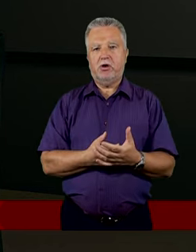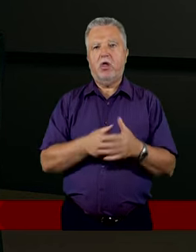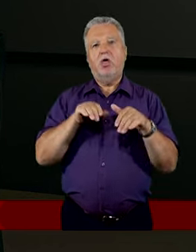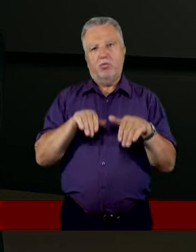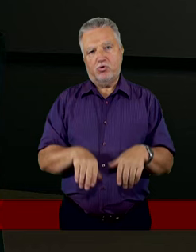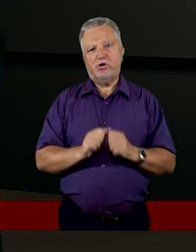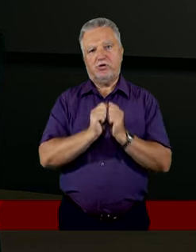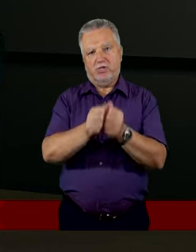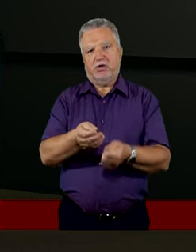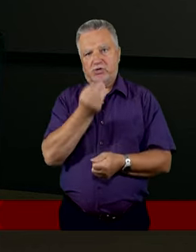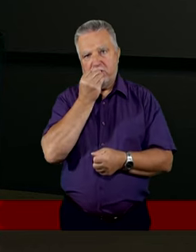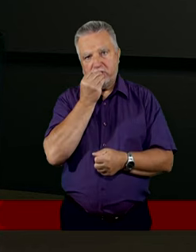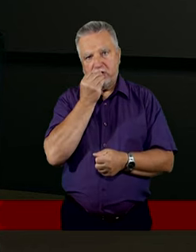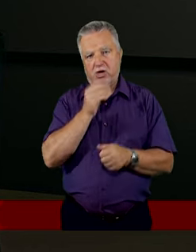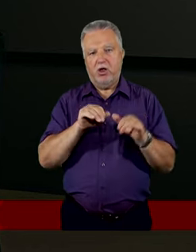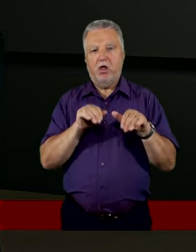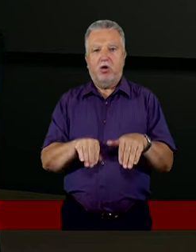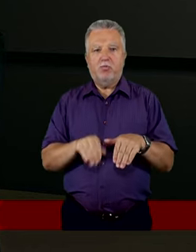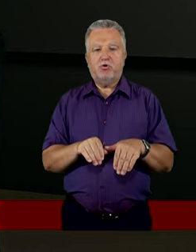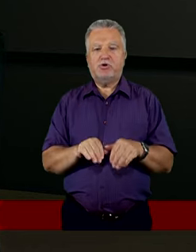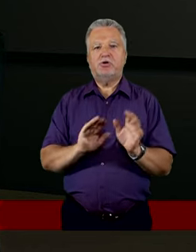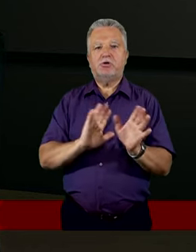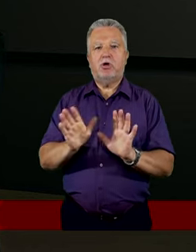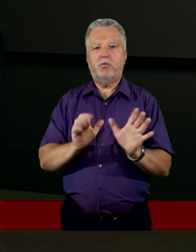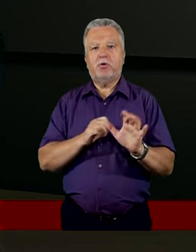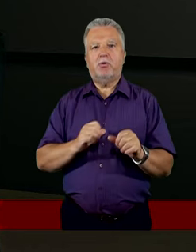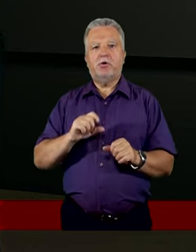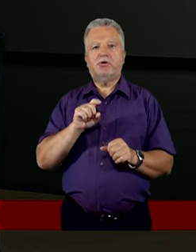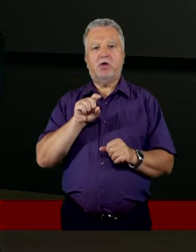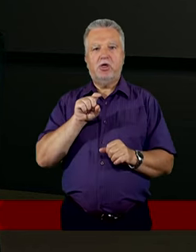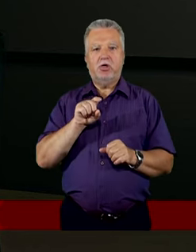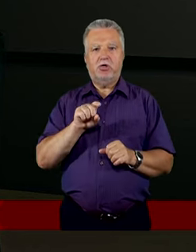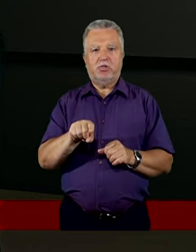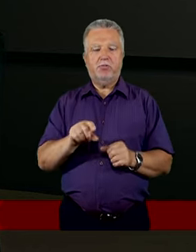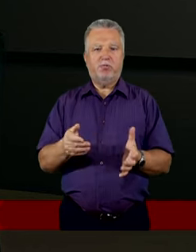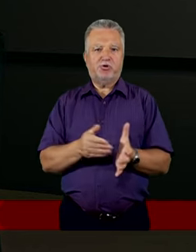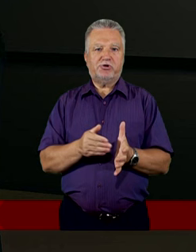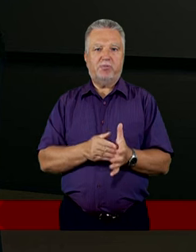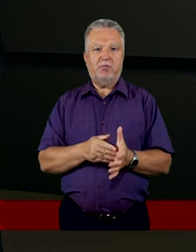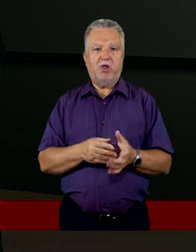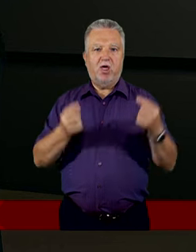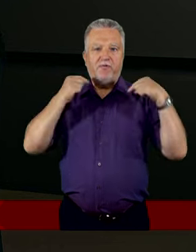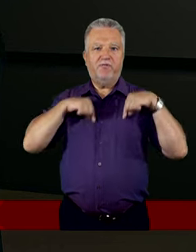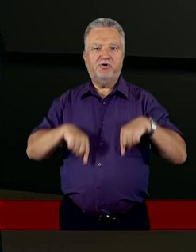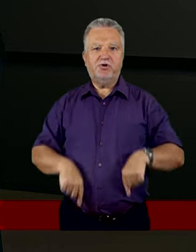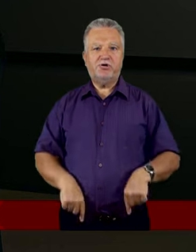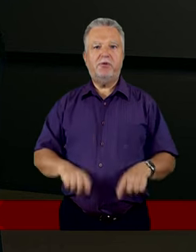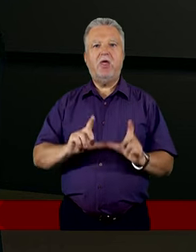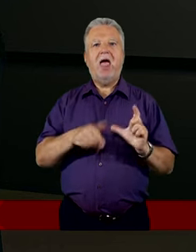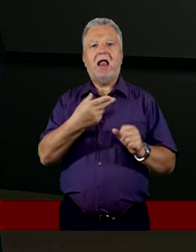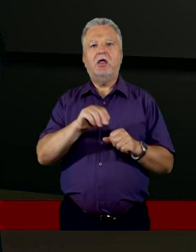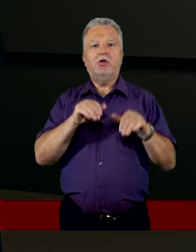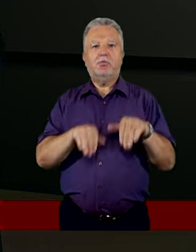Czyli możecie im dać pokarm, możecie się zaopiekować ich stroną fizyczną, ale